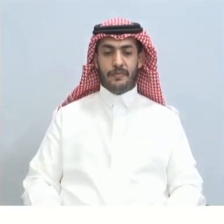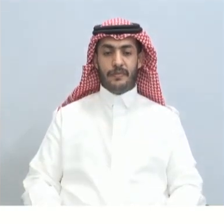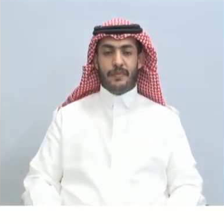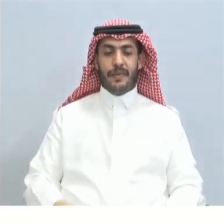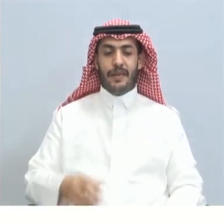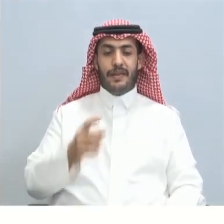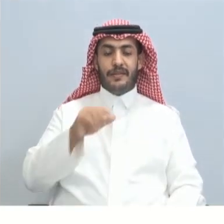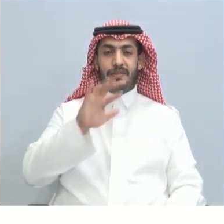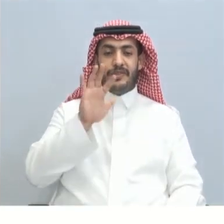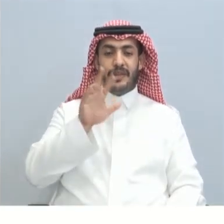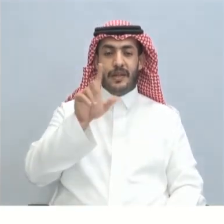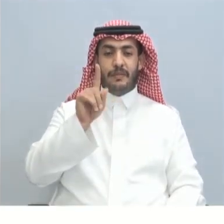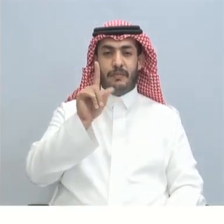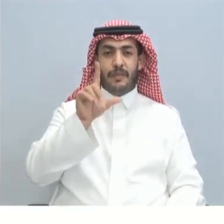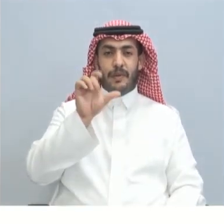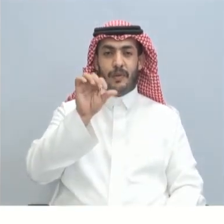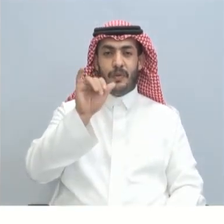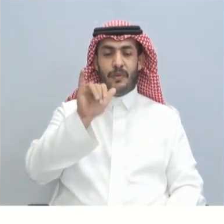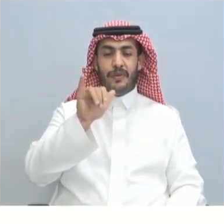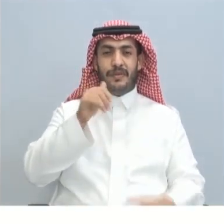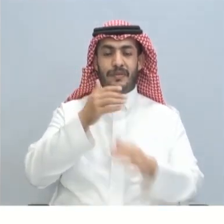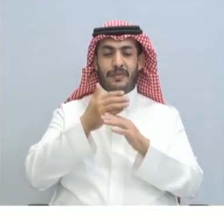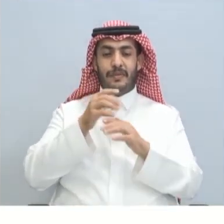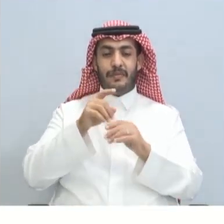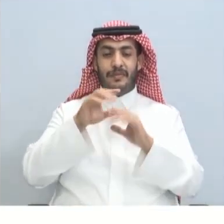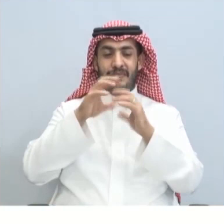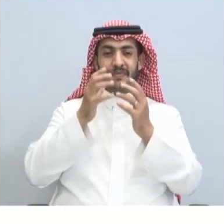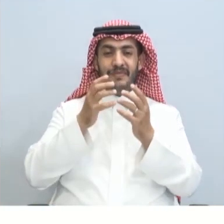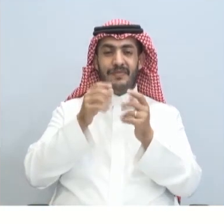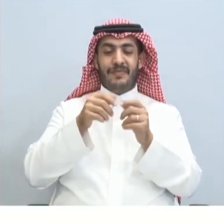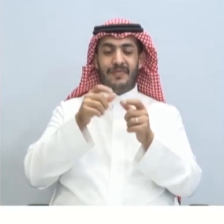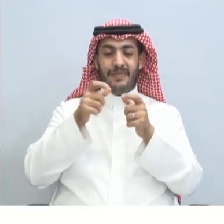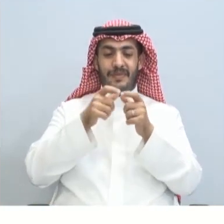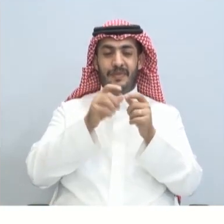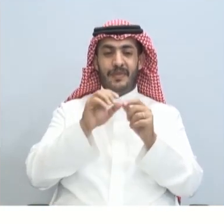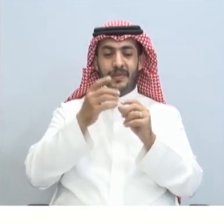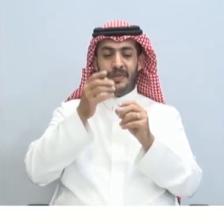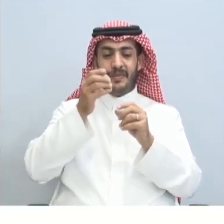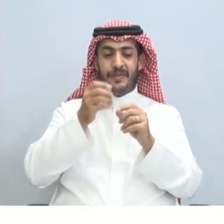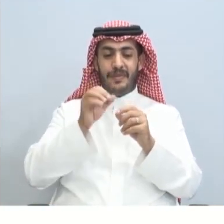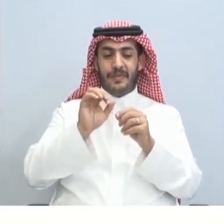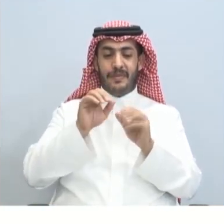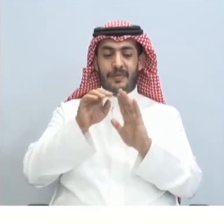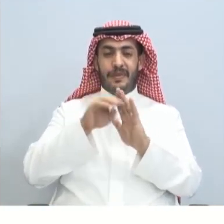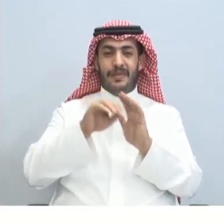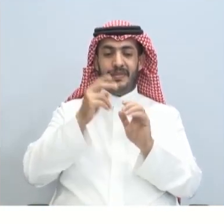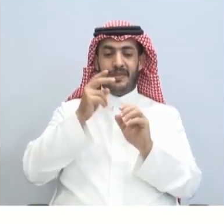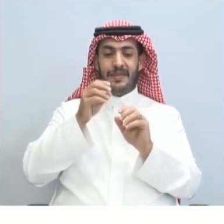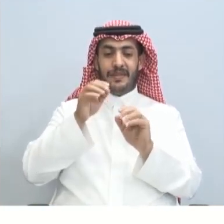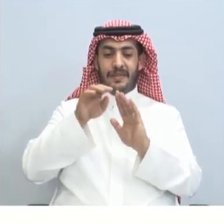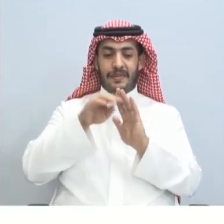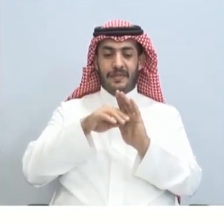بالنسبه للشكل البلوري تطرقنا الى بلوره مكعبه الشكل على سبيل المثال في الهييت